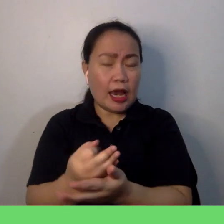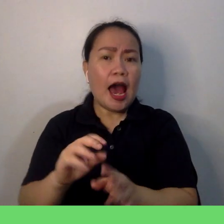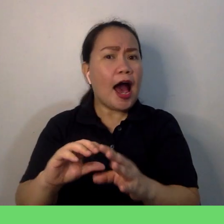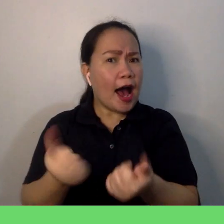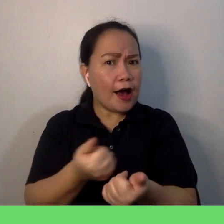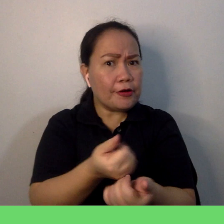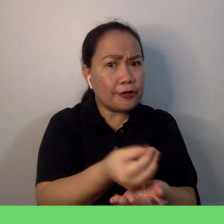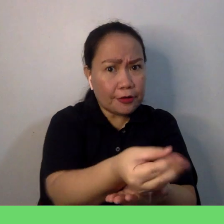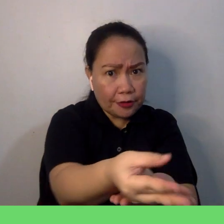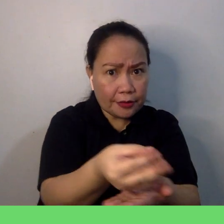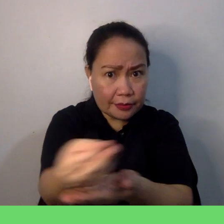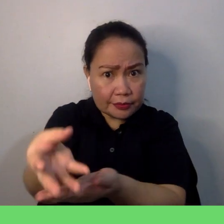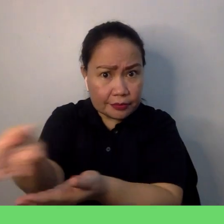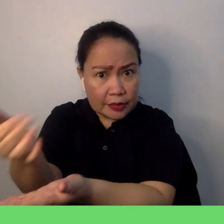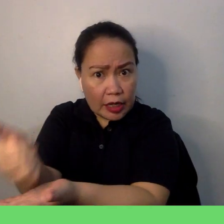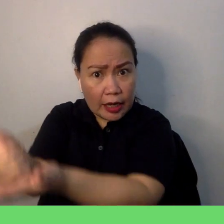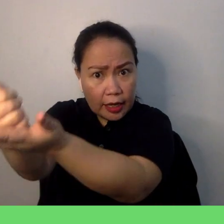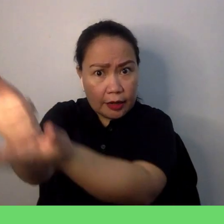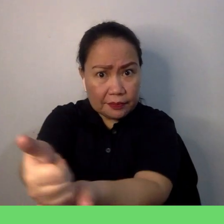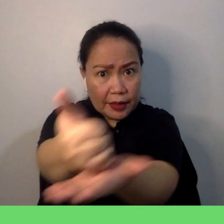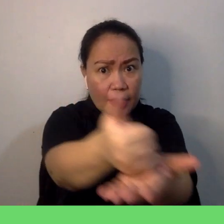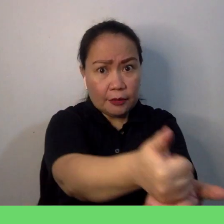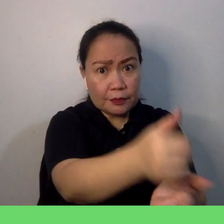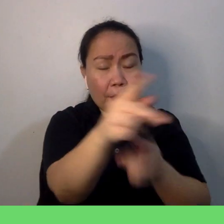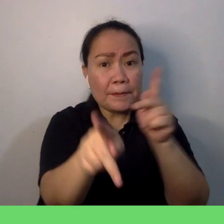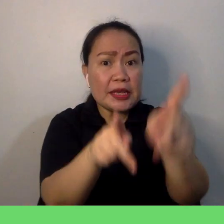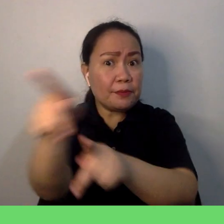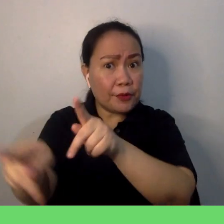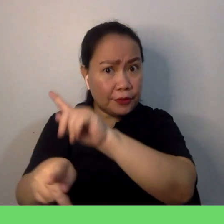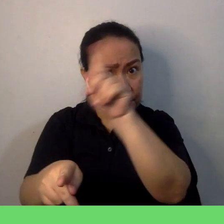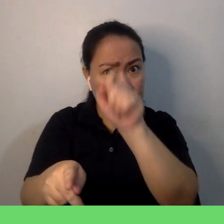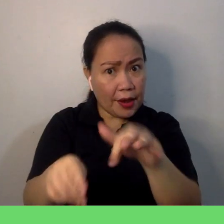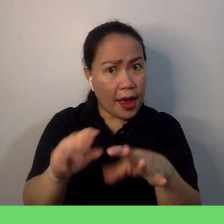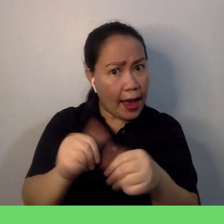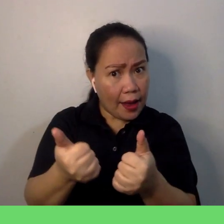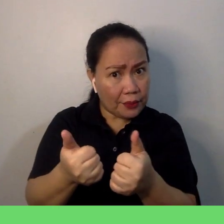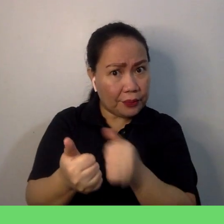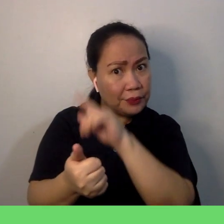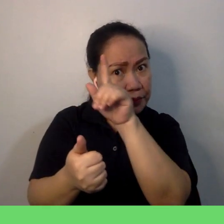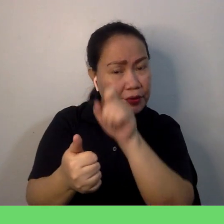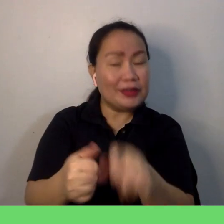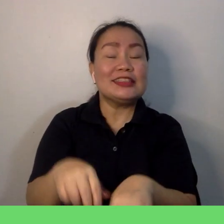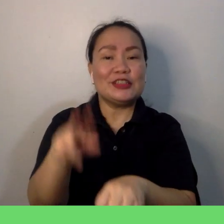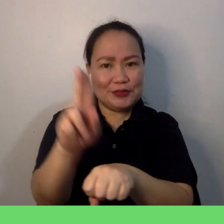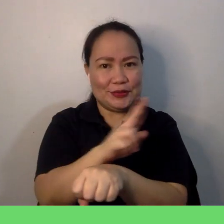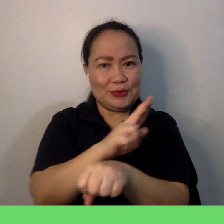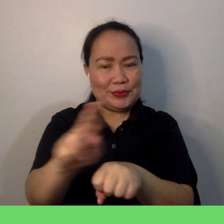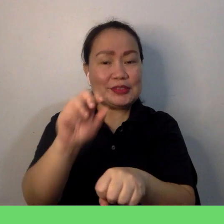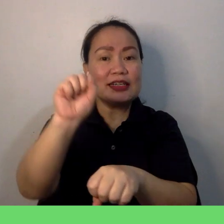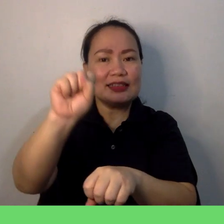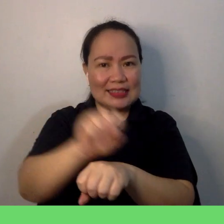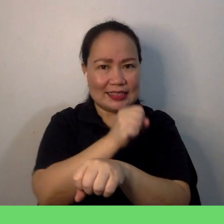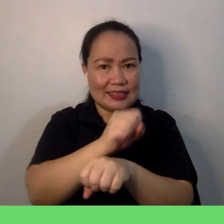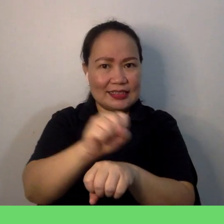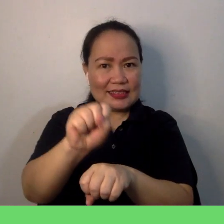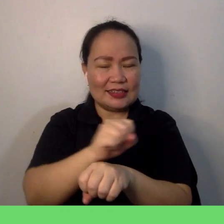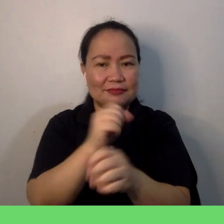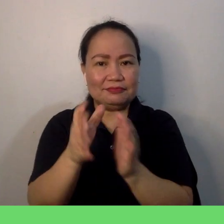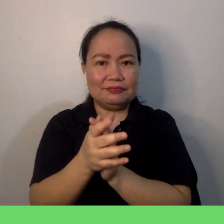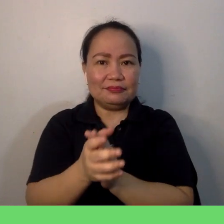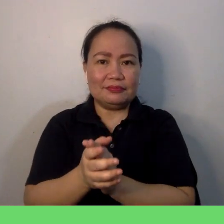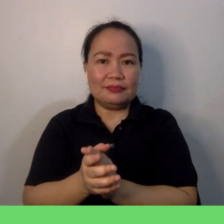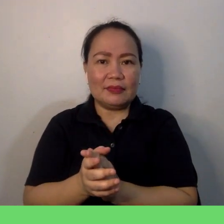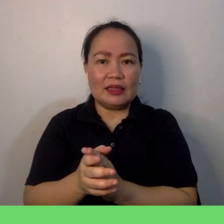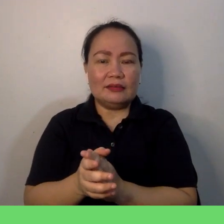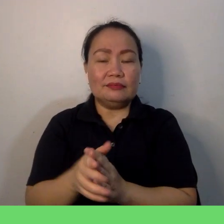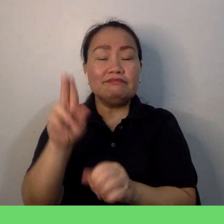sa mga o ayuda, yung na tinatawag natin, dun sa mga mamamayan. So, yun ay based lagi